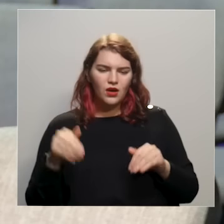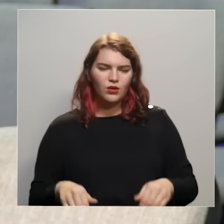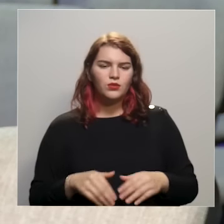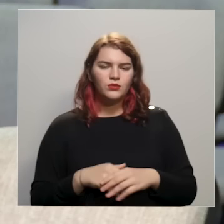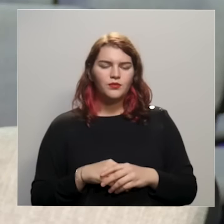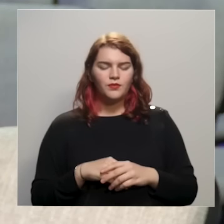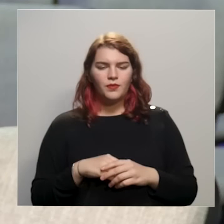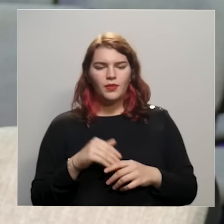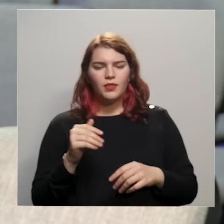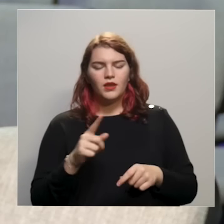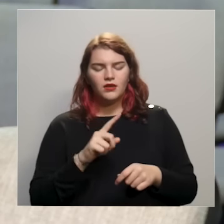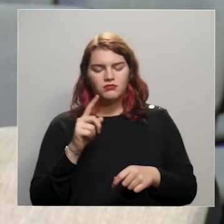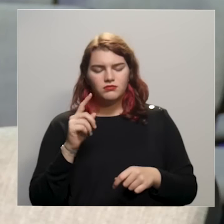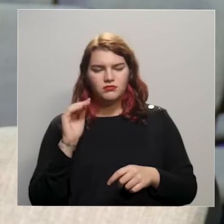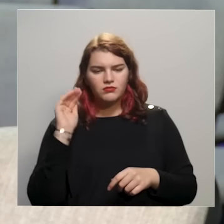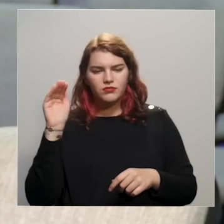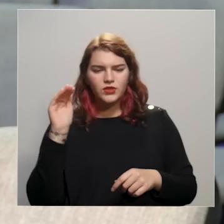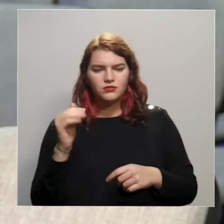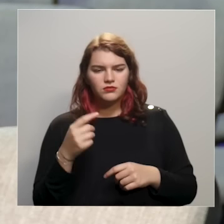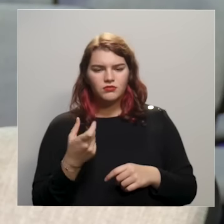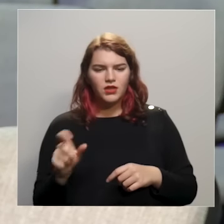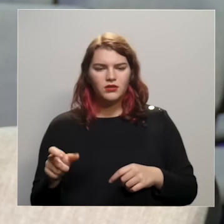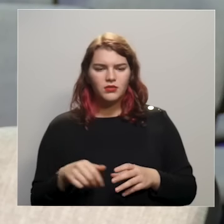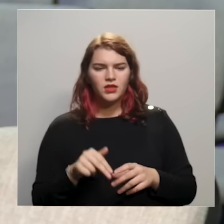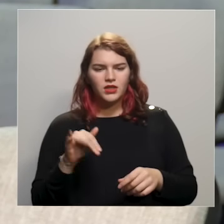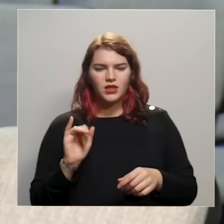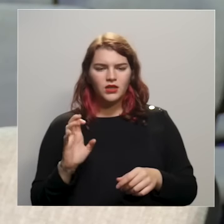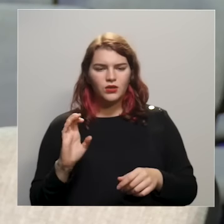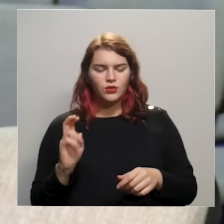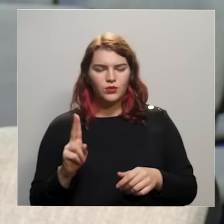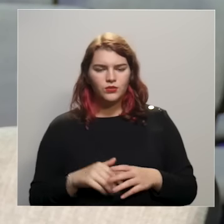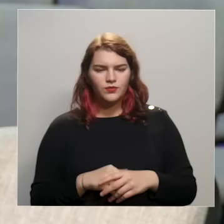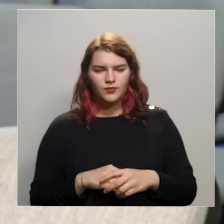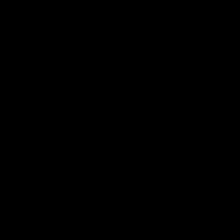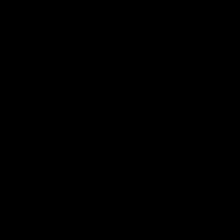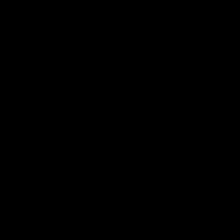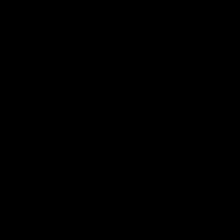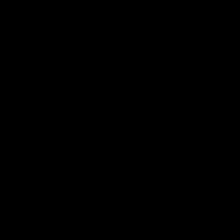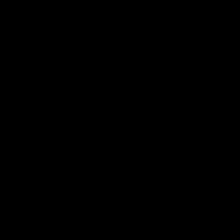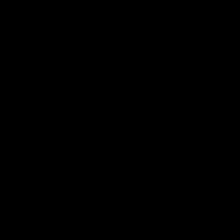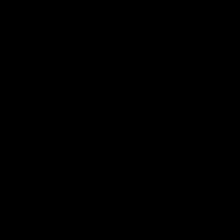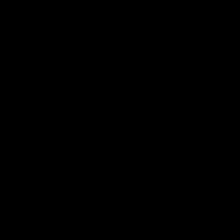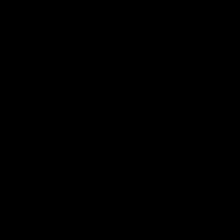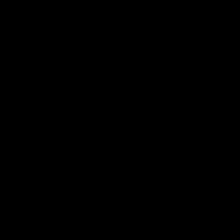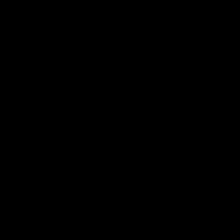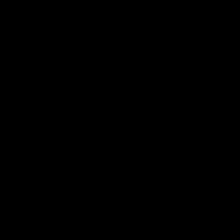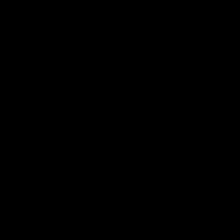această emisiune. Întoarce-te la Dumnezeu chiar acum. Data viitoare vom continua împreună cu Nicu Vinars. Amin.